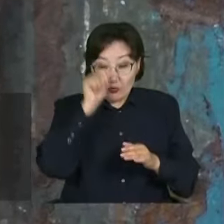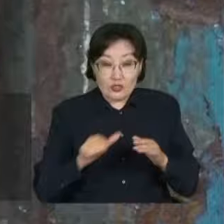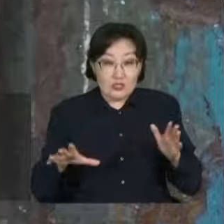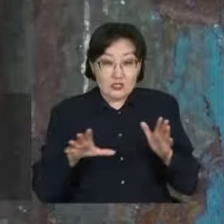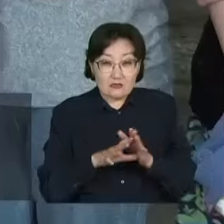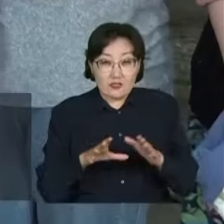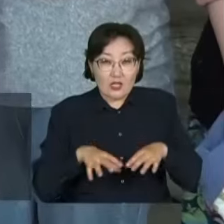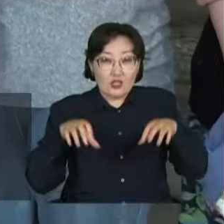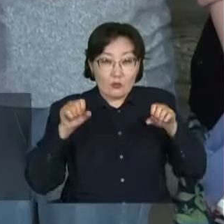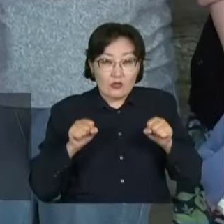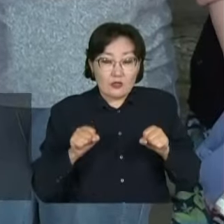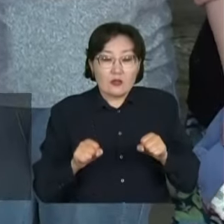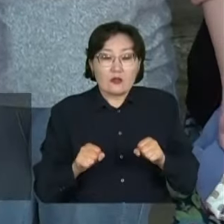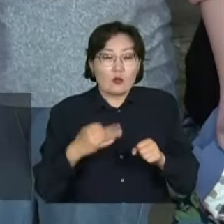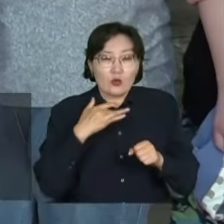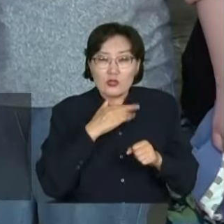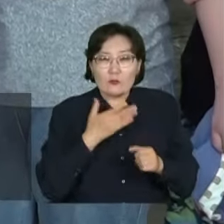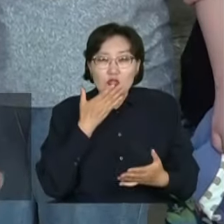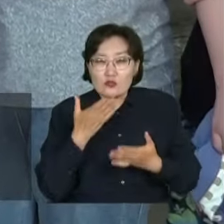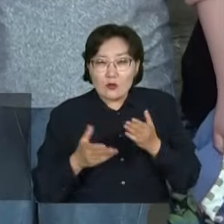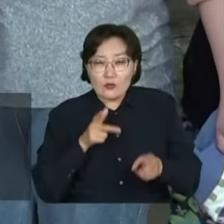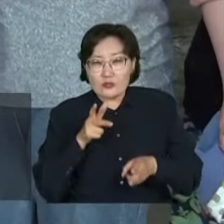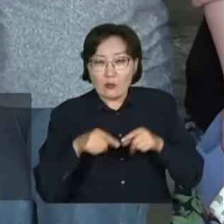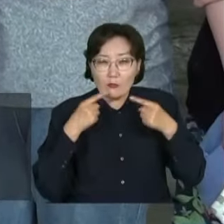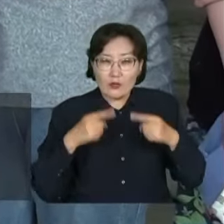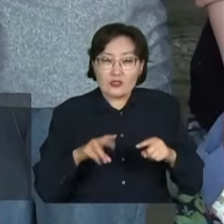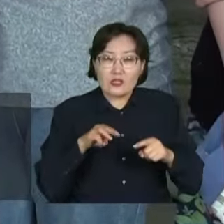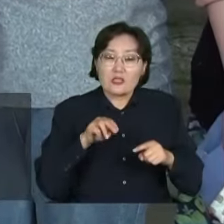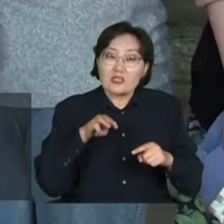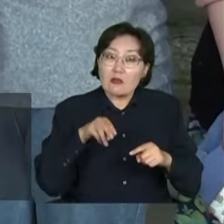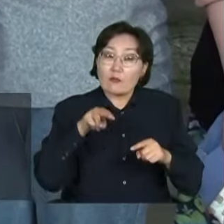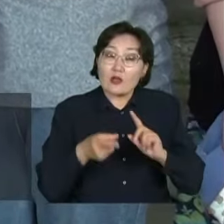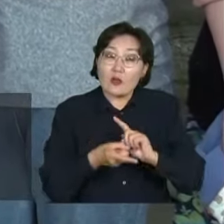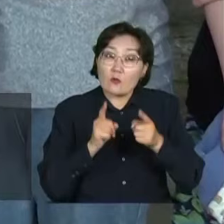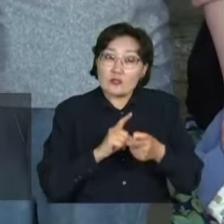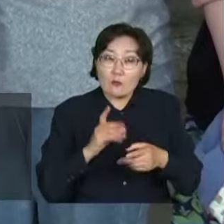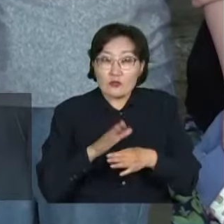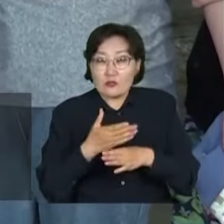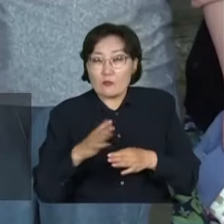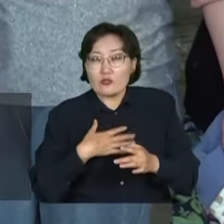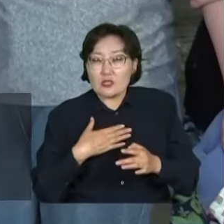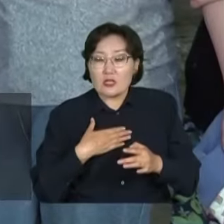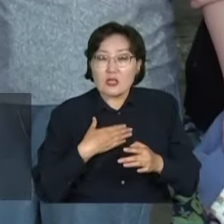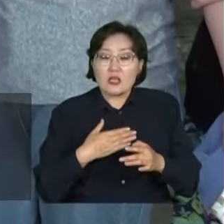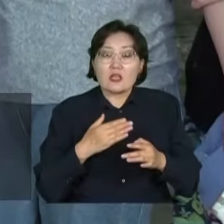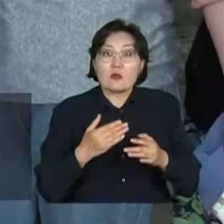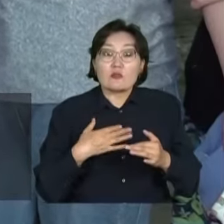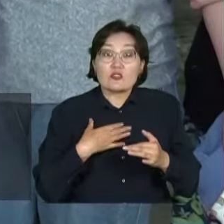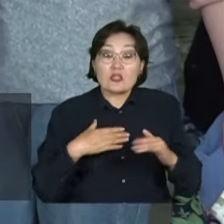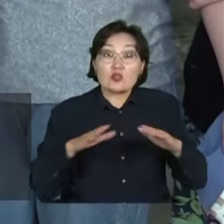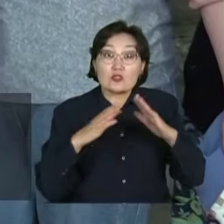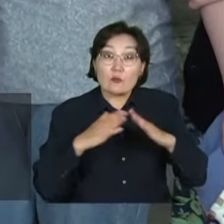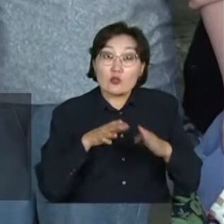жоқ болып тұрады. Біздер қанша талай рет сұрадық, біздерді басқа типіге ауыстырыңыздар, бөлек. Біздікі үй себебі біздің